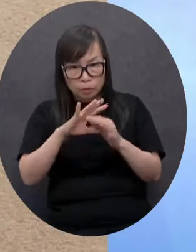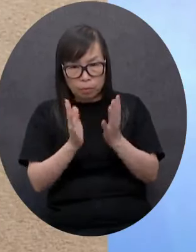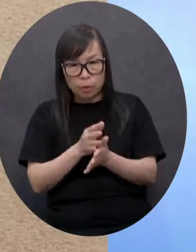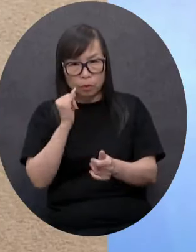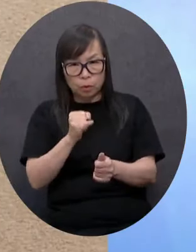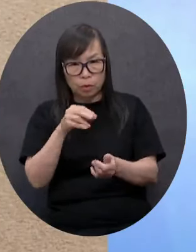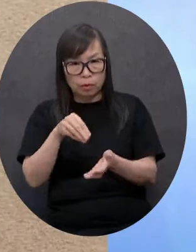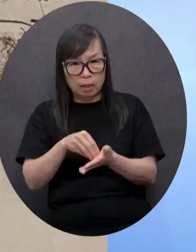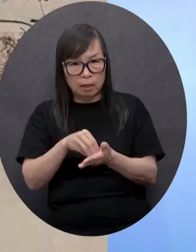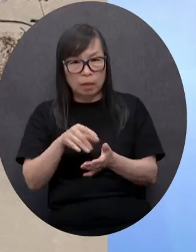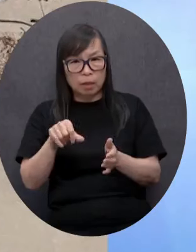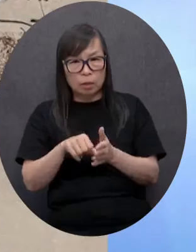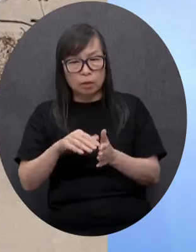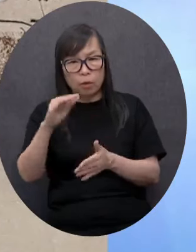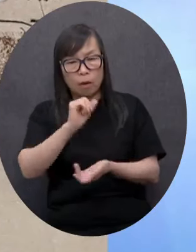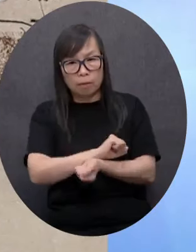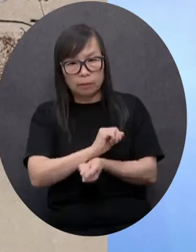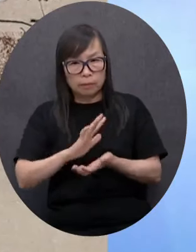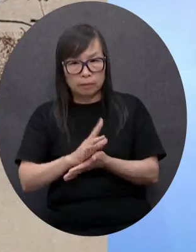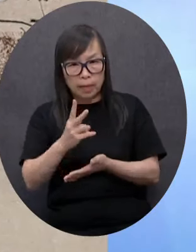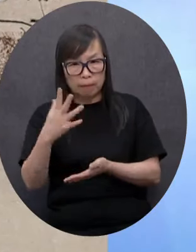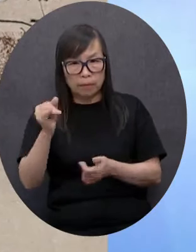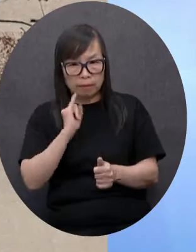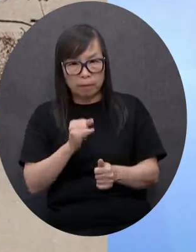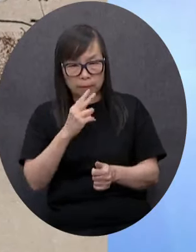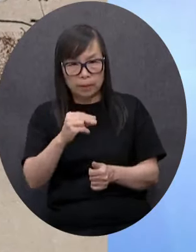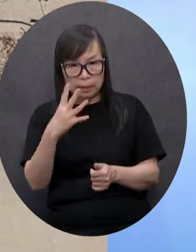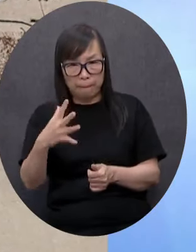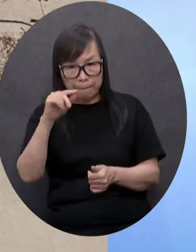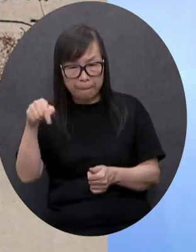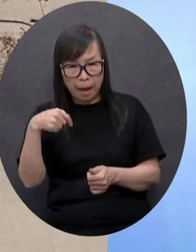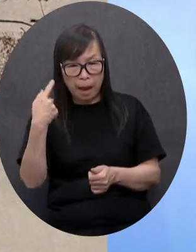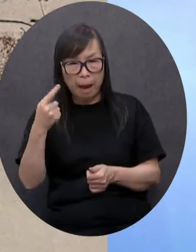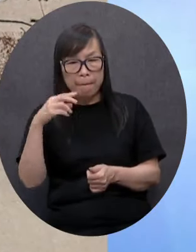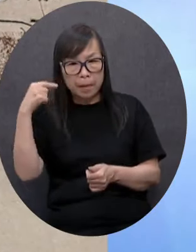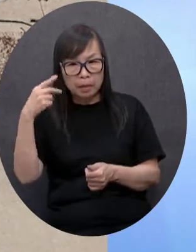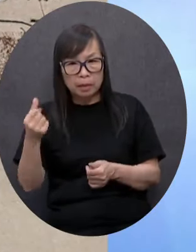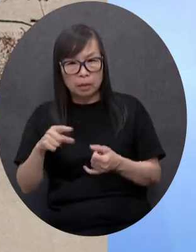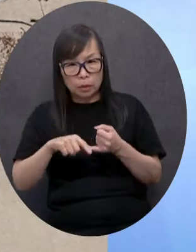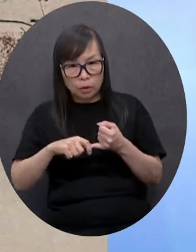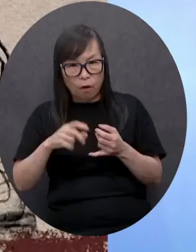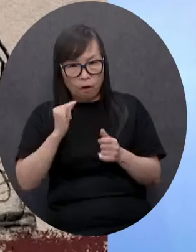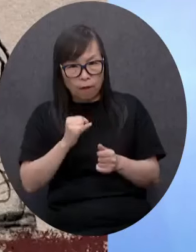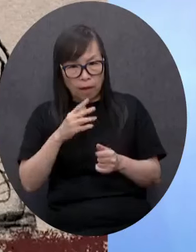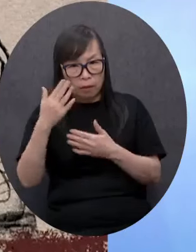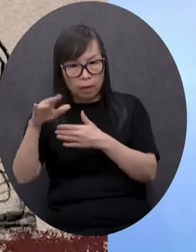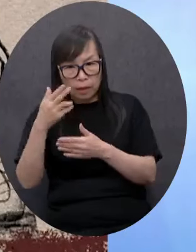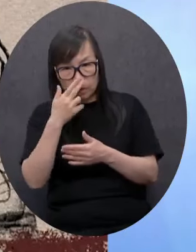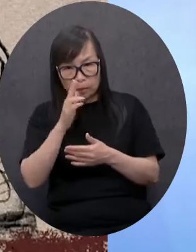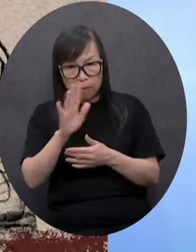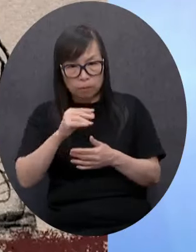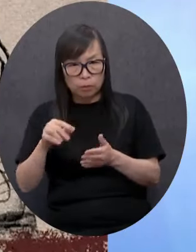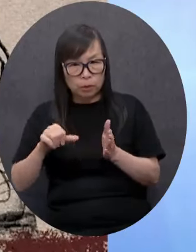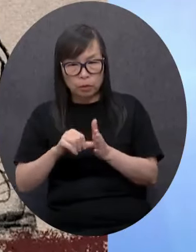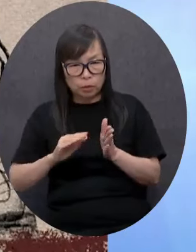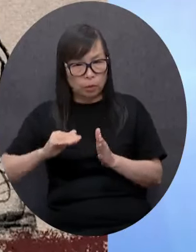立，最高可以判囚25年，罚款$75万。但由于初犯，外界估计不会判处最